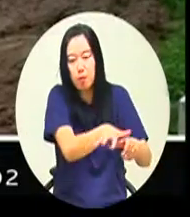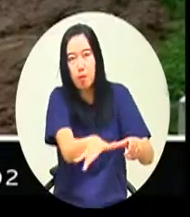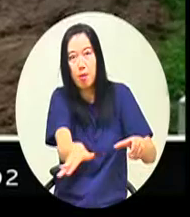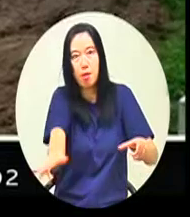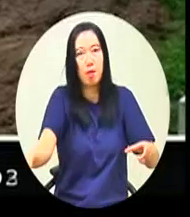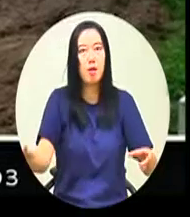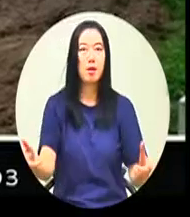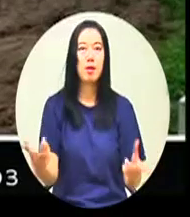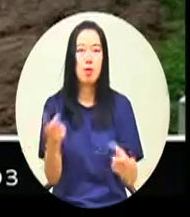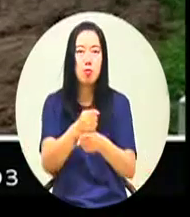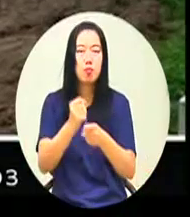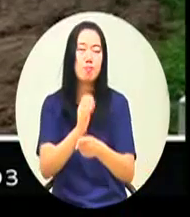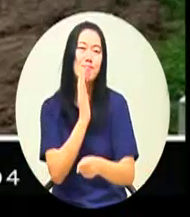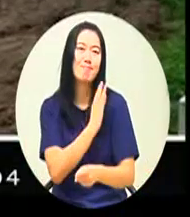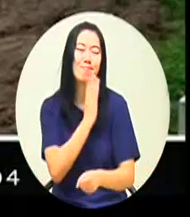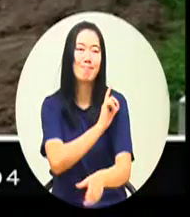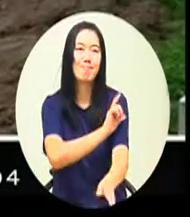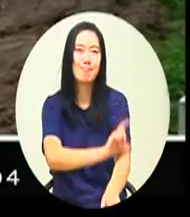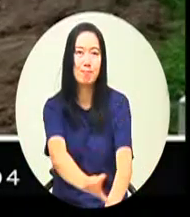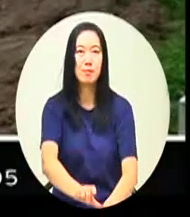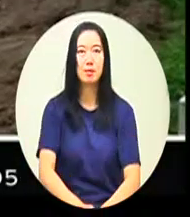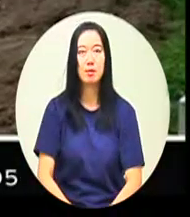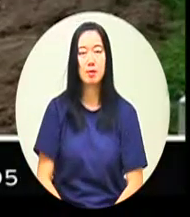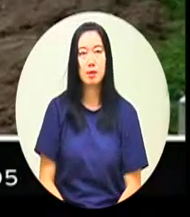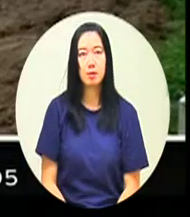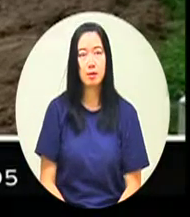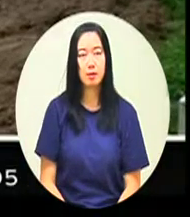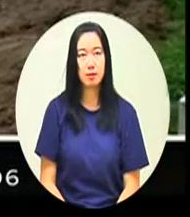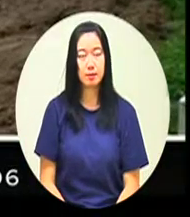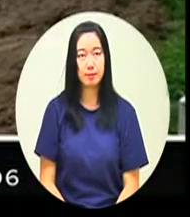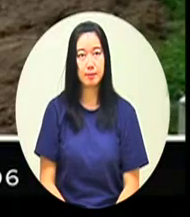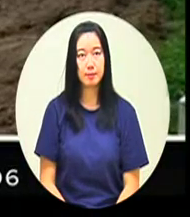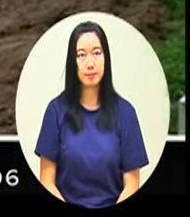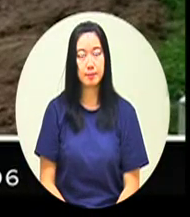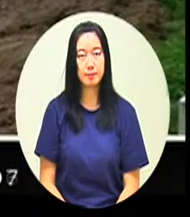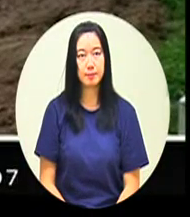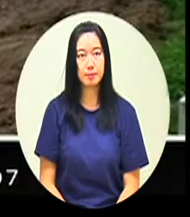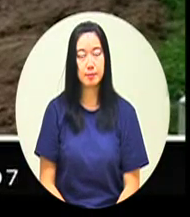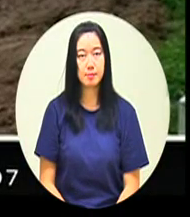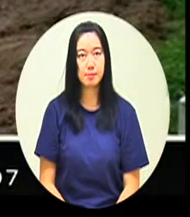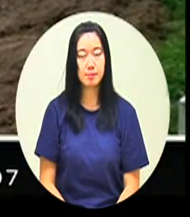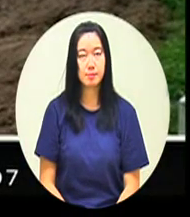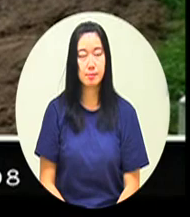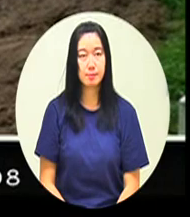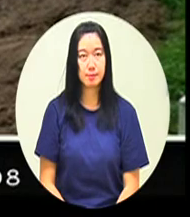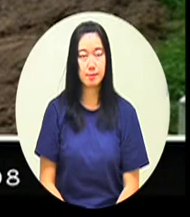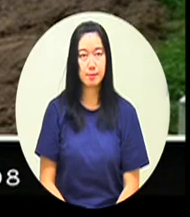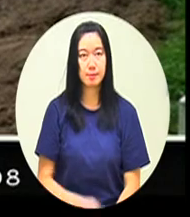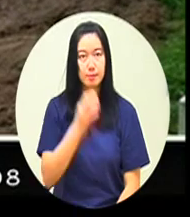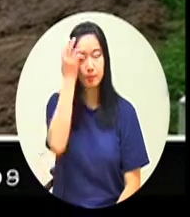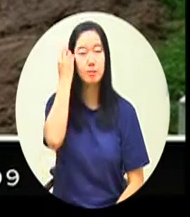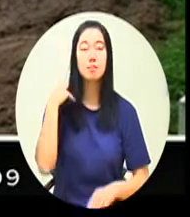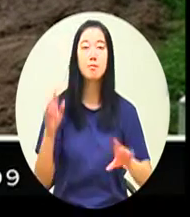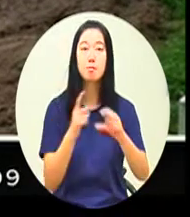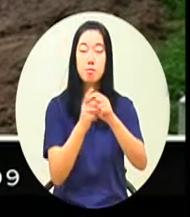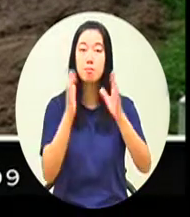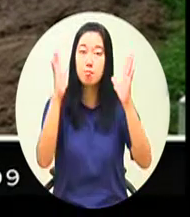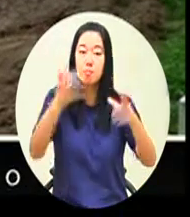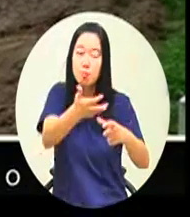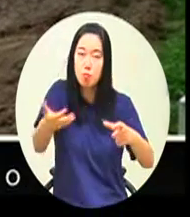白做工啊，哈、哦，白做工啊，所以这个中政府的这个数据